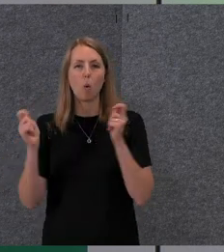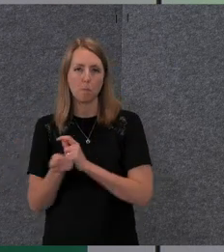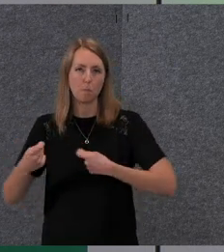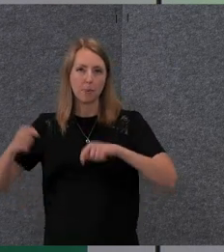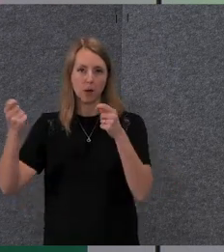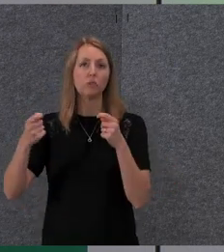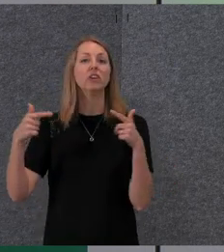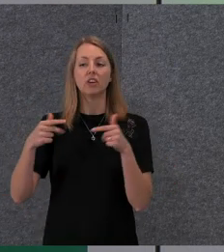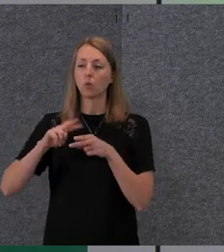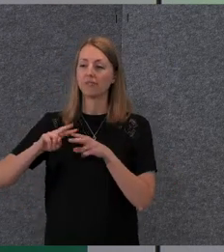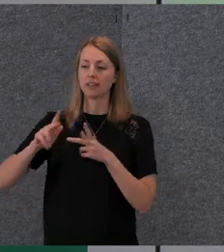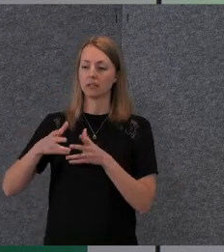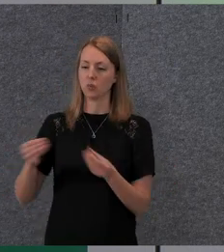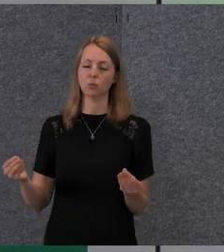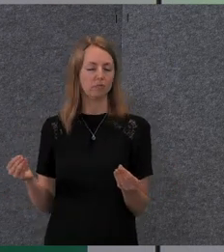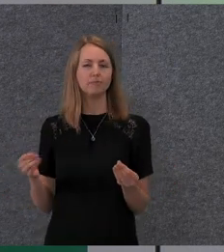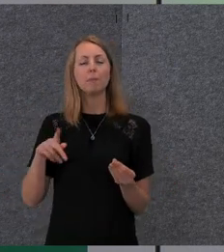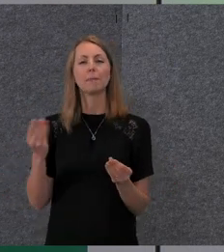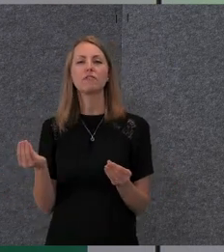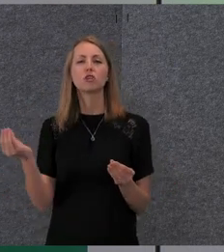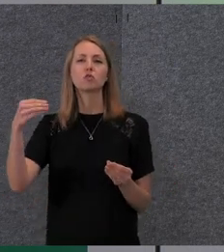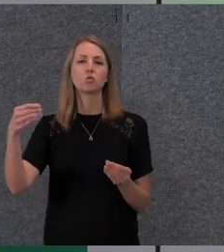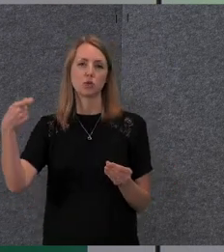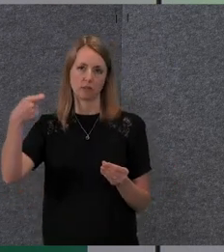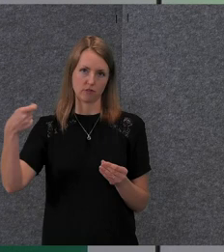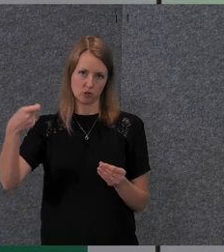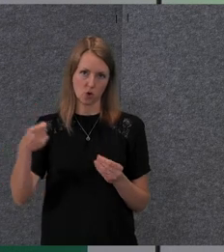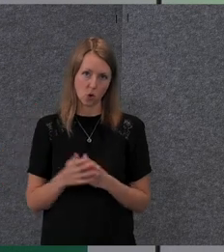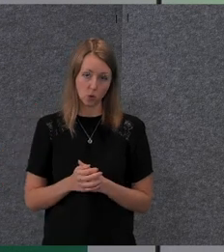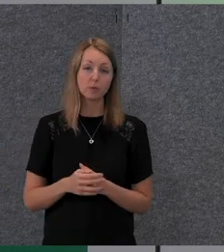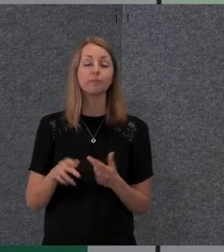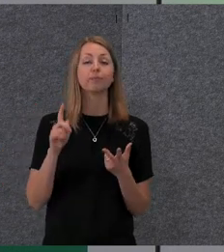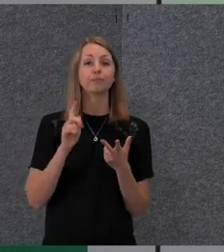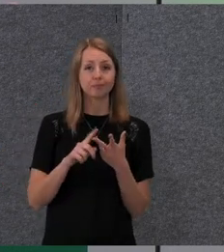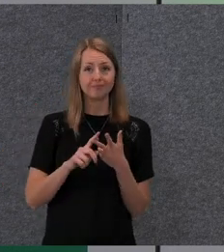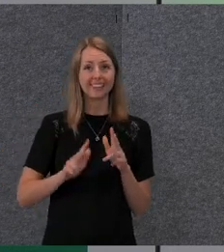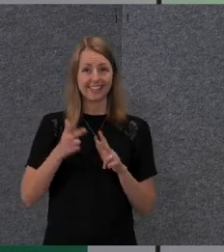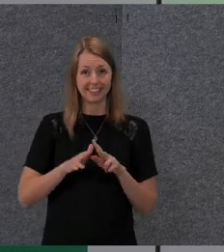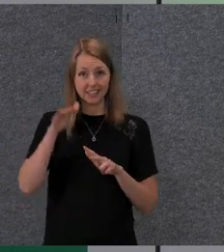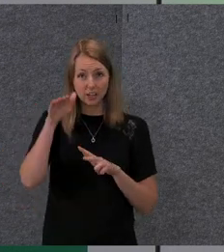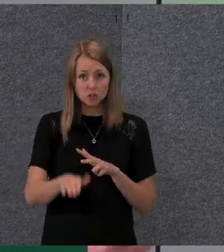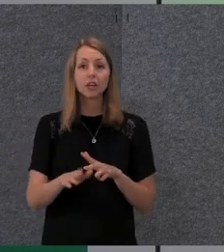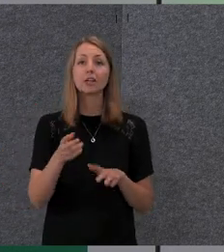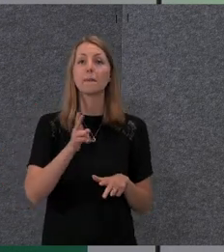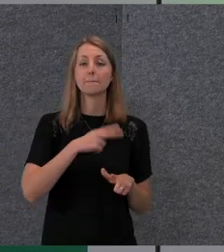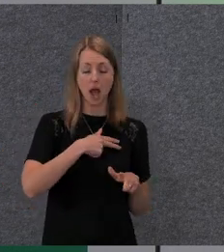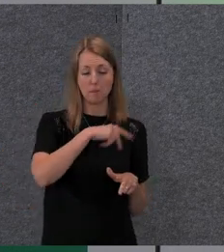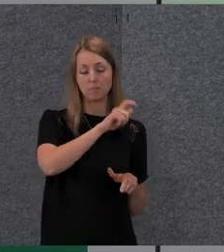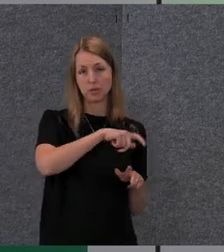verschwinden müssten, aber die mehr in die Rolle einer Zusatzversorgung kämen. Und der dritte große Schritt, das wären die Beamtinnen und